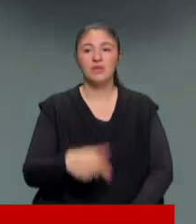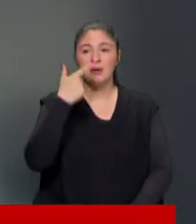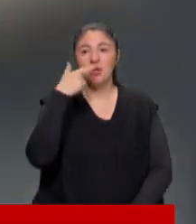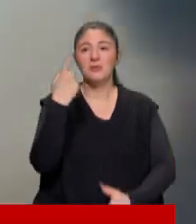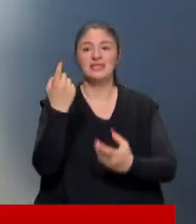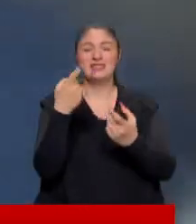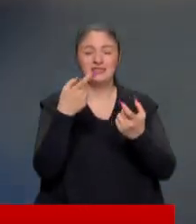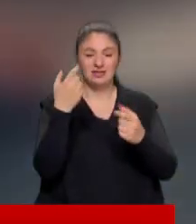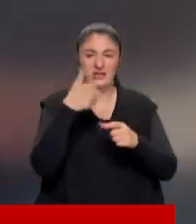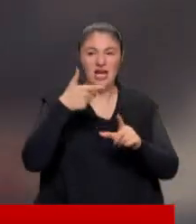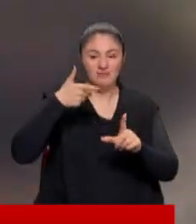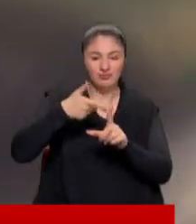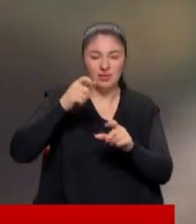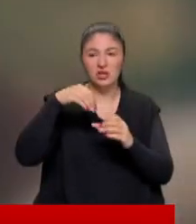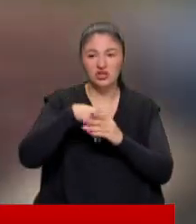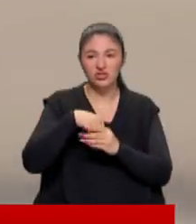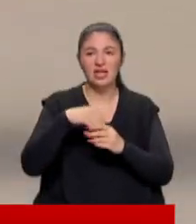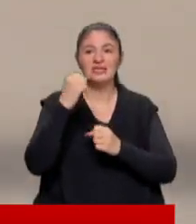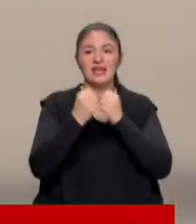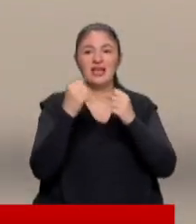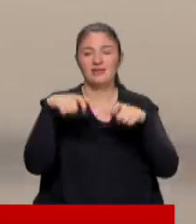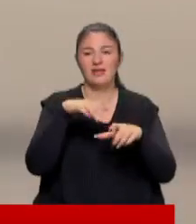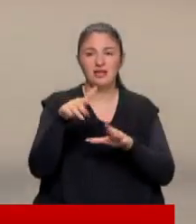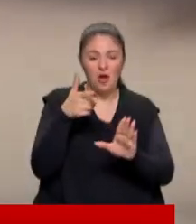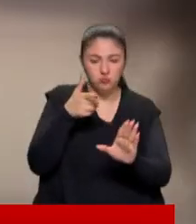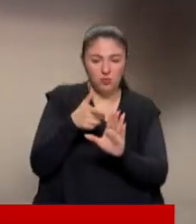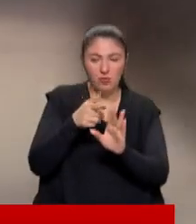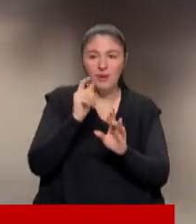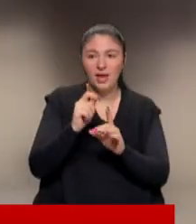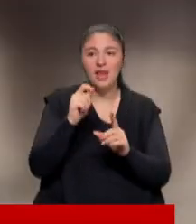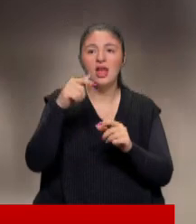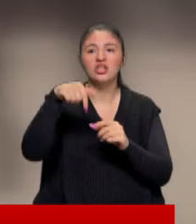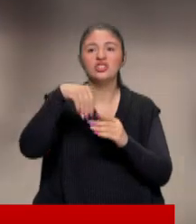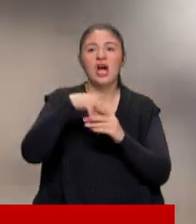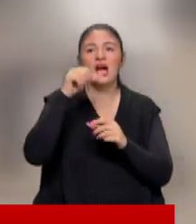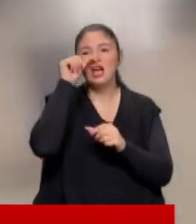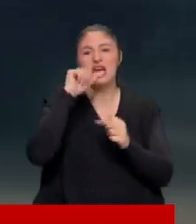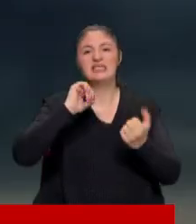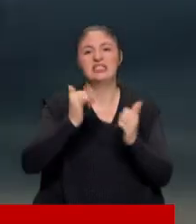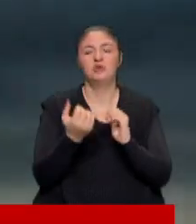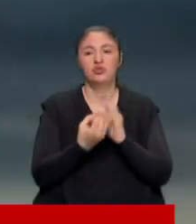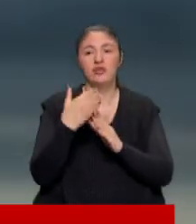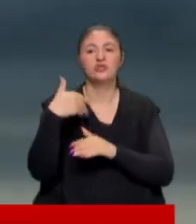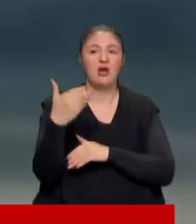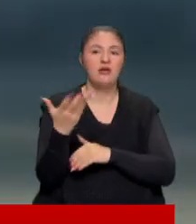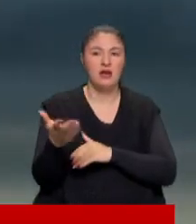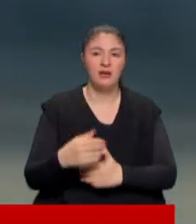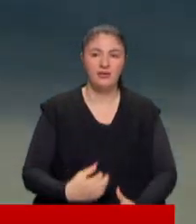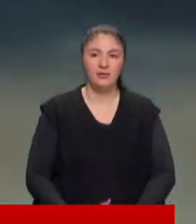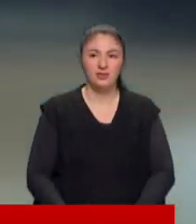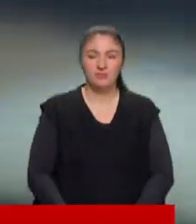Batman'da bir tanker kaynak yapılması için sanayi sitesine geldi. Kaynak işlemi sırasında tankerde gaz sıkışması yaşandı ve sonrası.